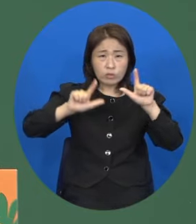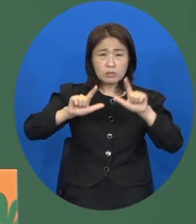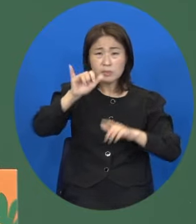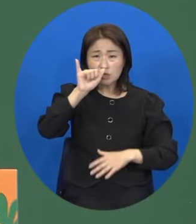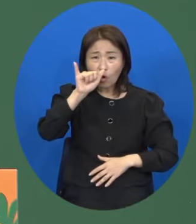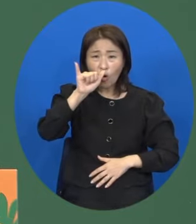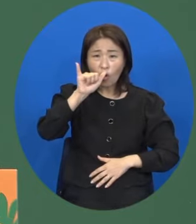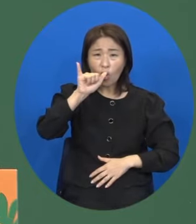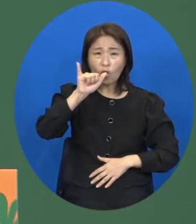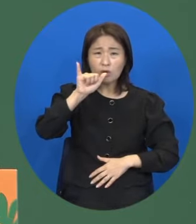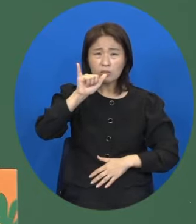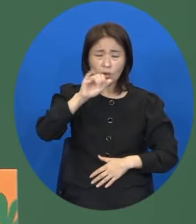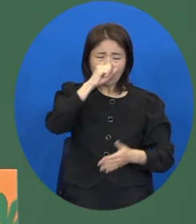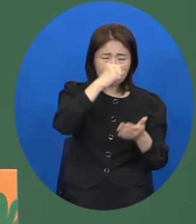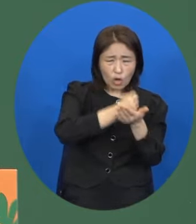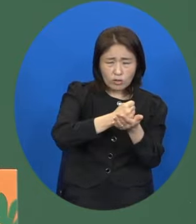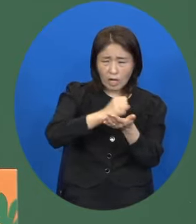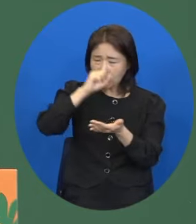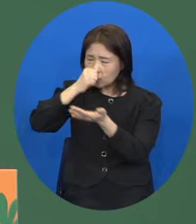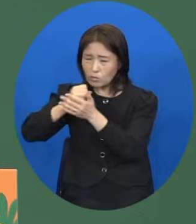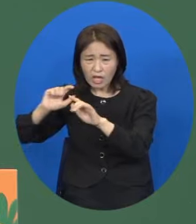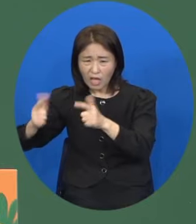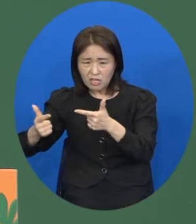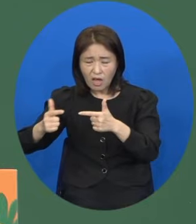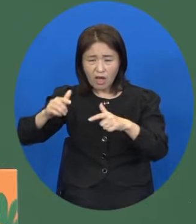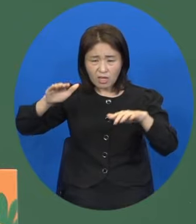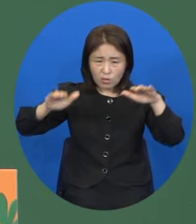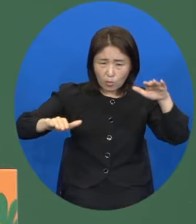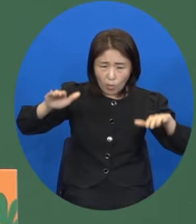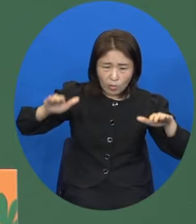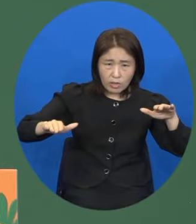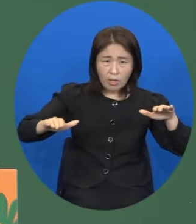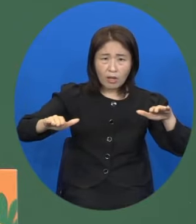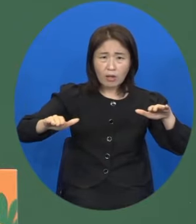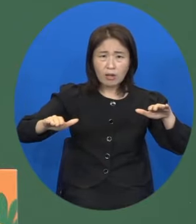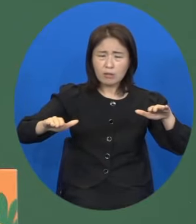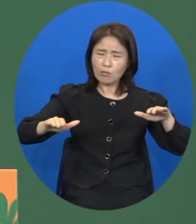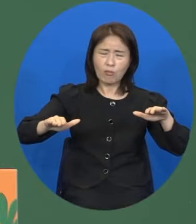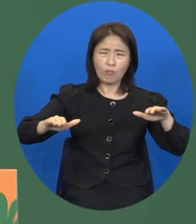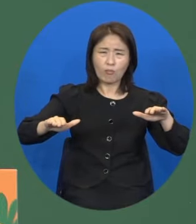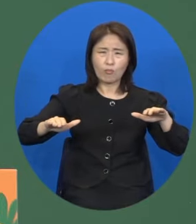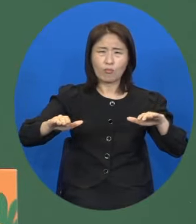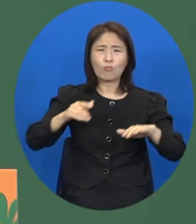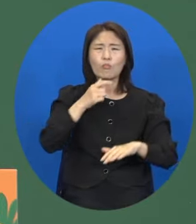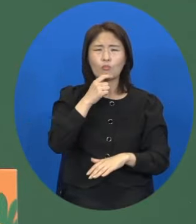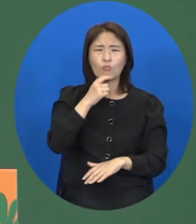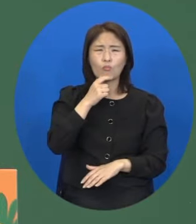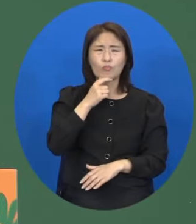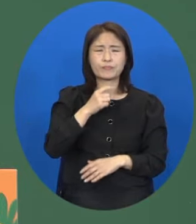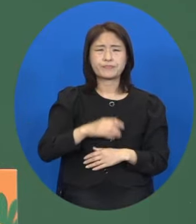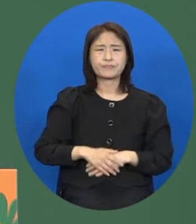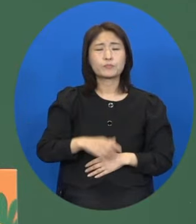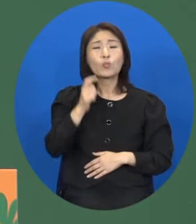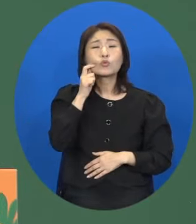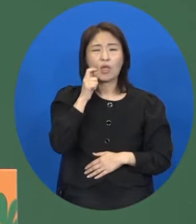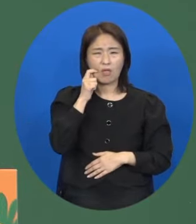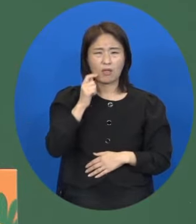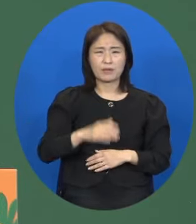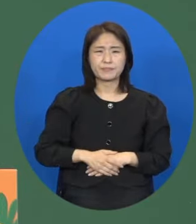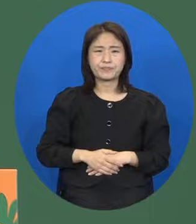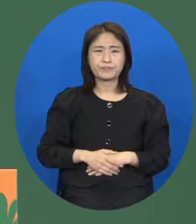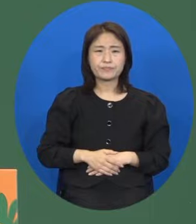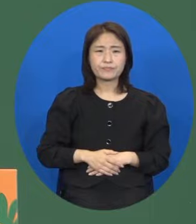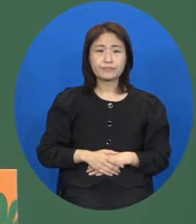그것을 정상, 비정상으로 나눌 수 없기 때문입니다. 나와 발달 장애인 사이를